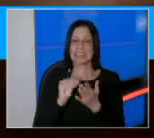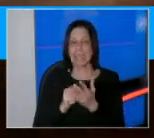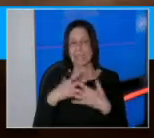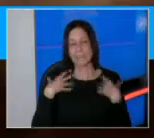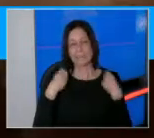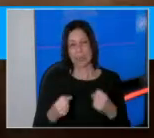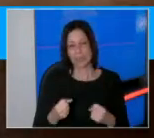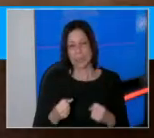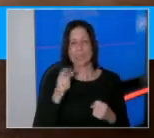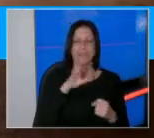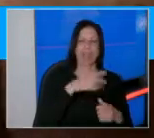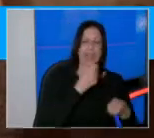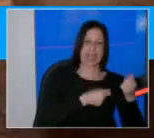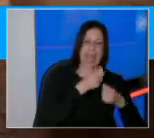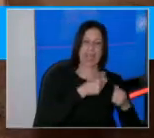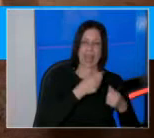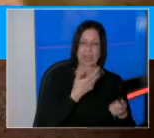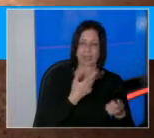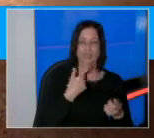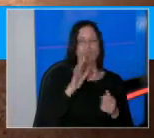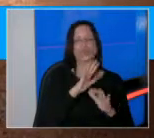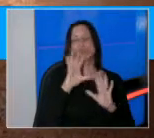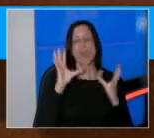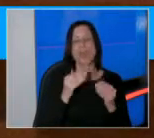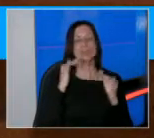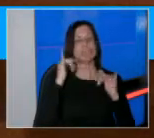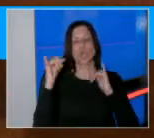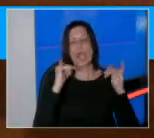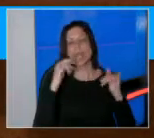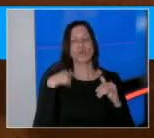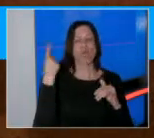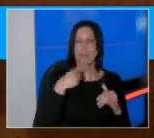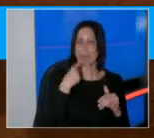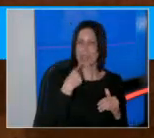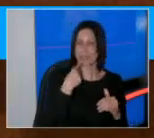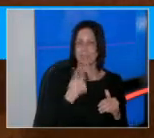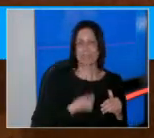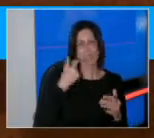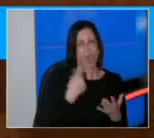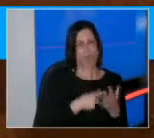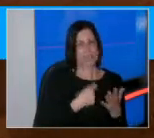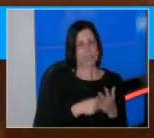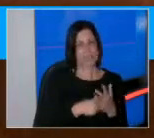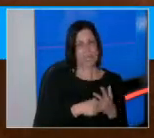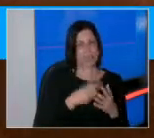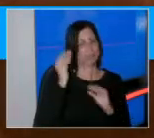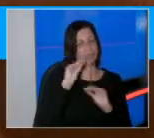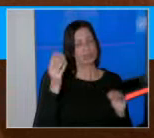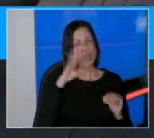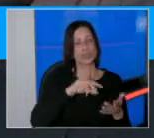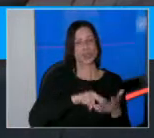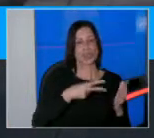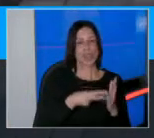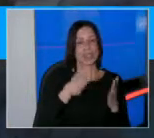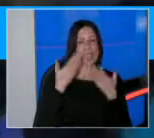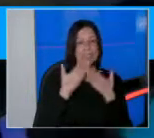הבריאותיים לבין הכלכלה שאסור, וכולם צועקים וכולם אומרים, ושר האוצר היום בישר לנו על עוד תוכנית